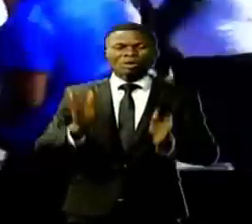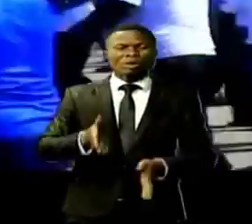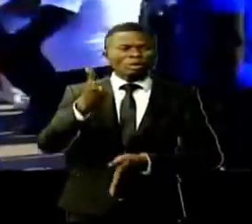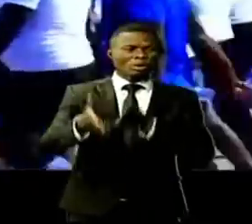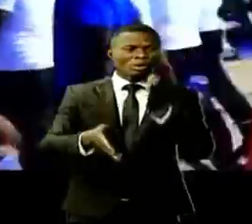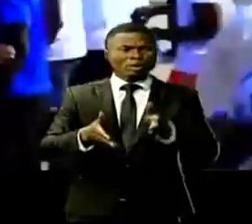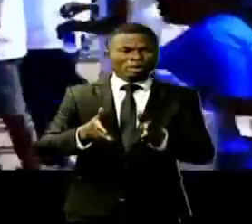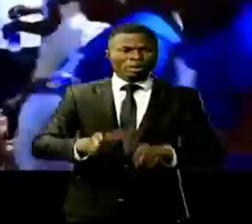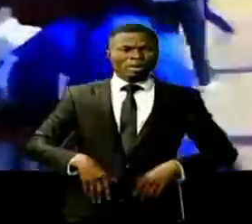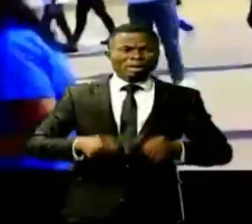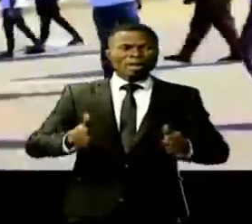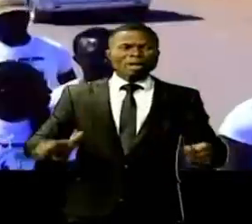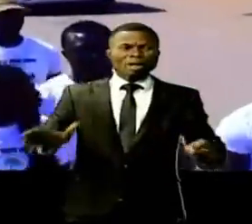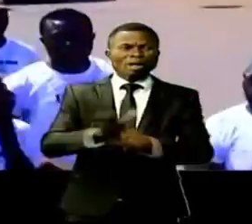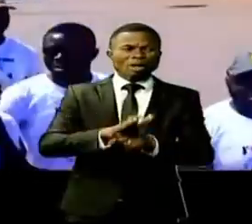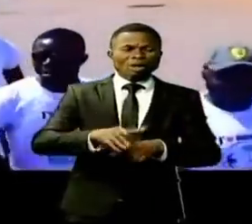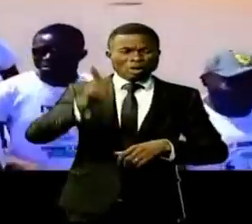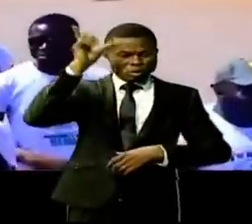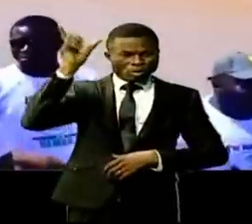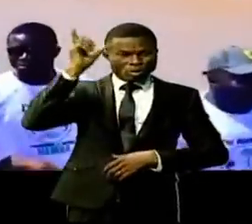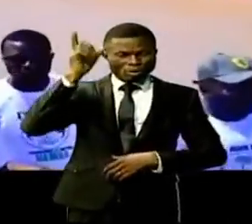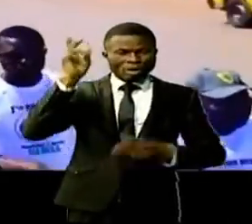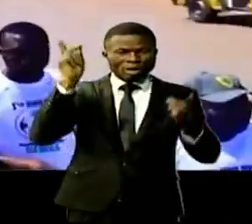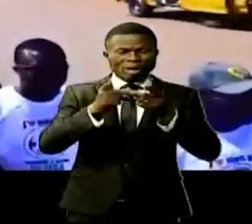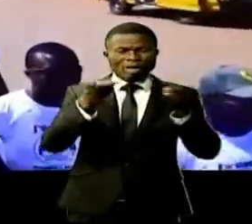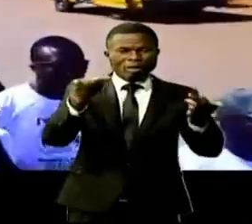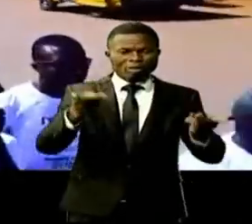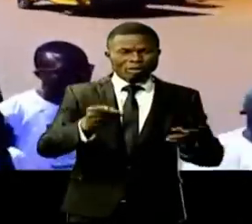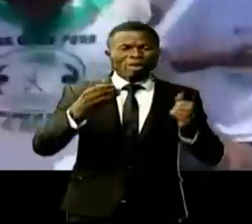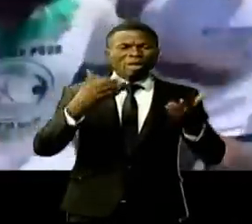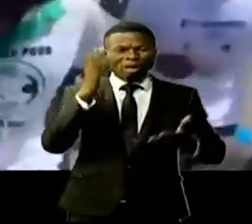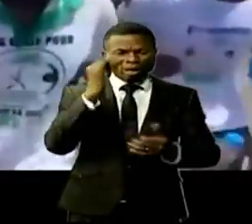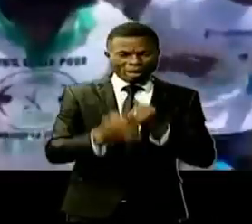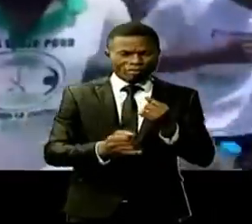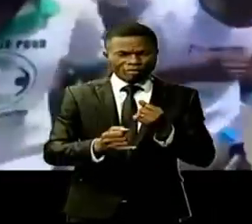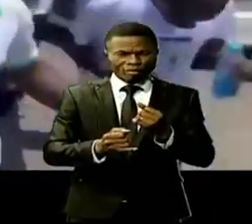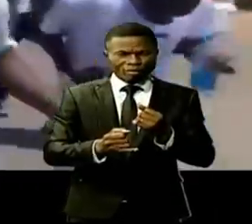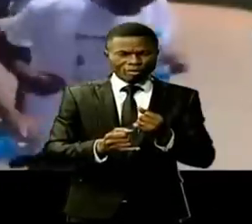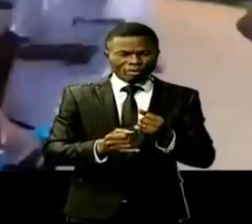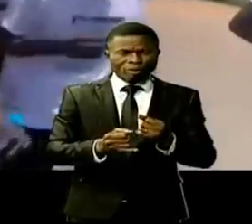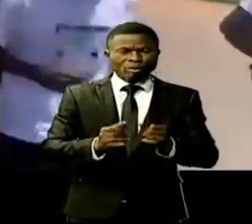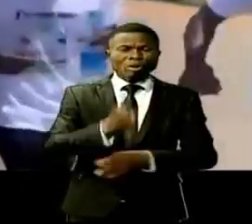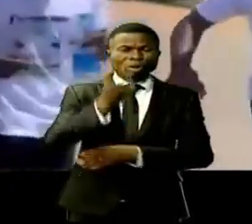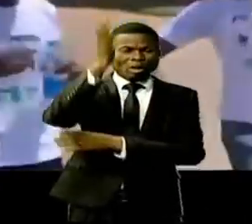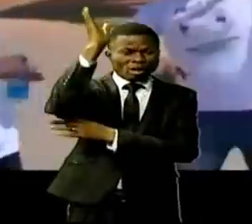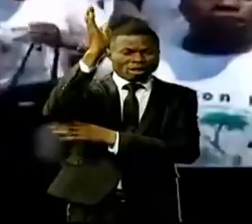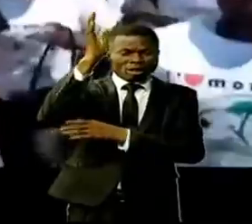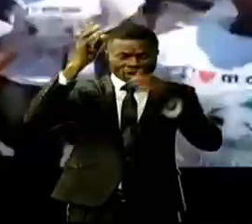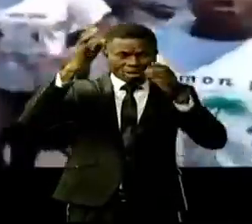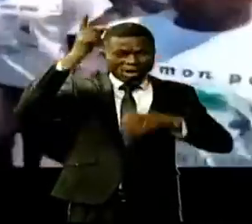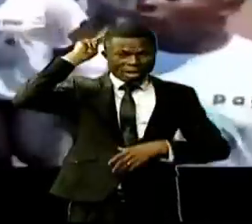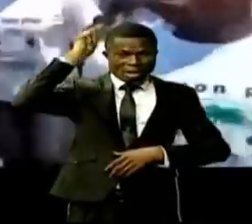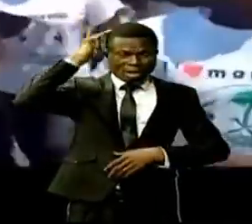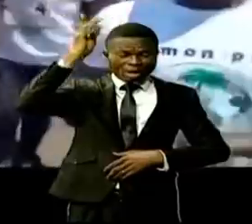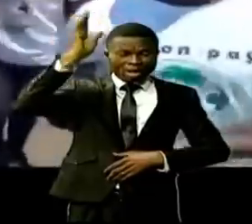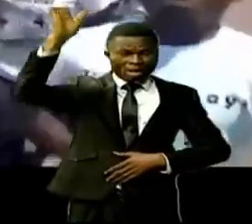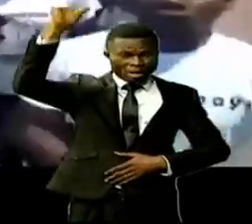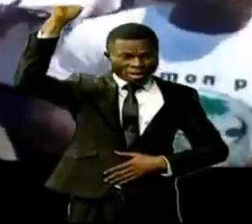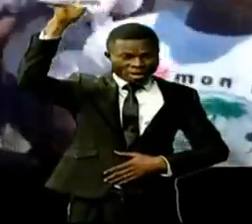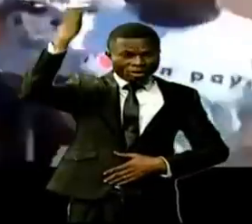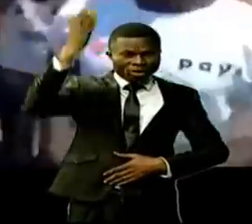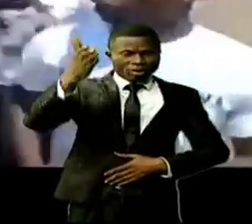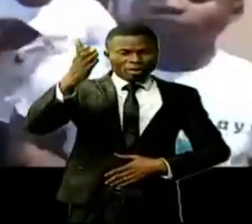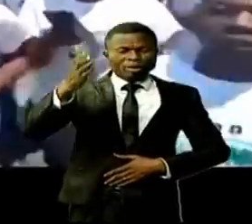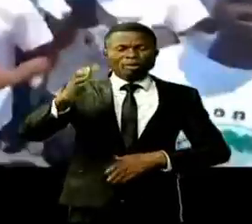emprunté l'avenue Lumumba avant d'atteindre le boulevard Mseri, pour chuter au niveau du monument Mzé Laurent Désiré Kabila, ensemble comme un seul